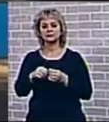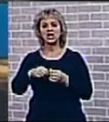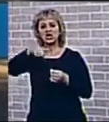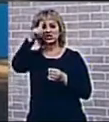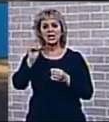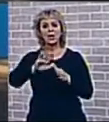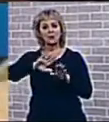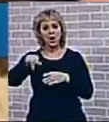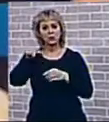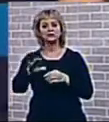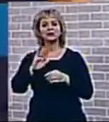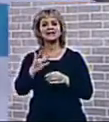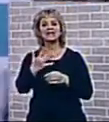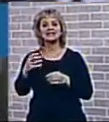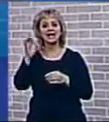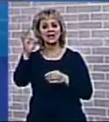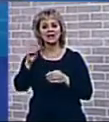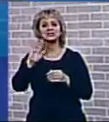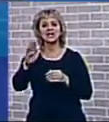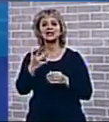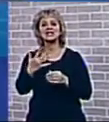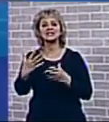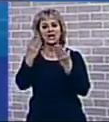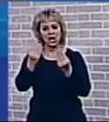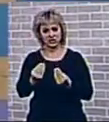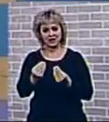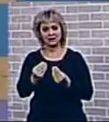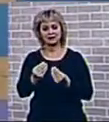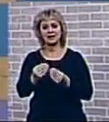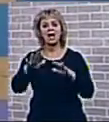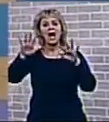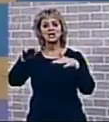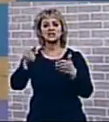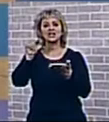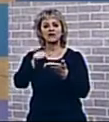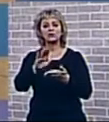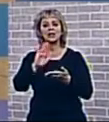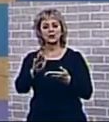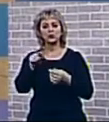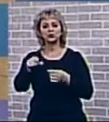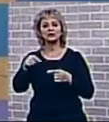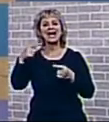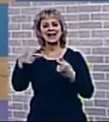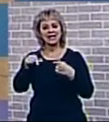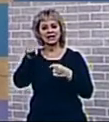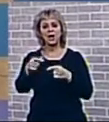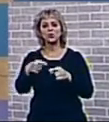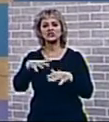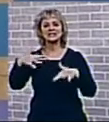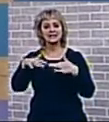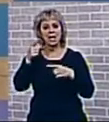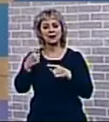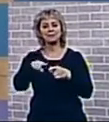Жара спадает, правда, на несколько градусов и на несколько дней. Осадки выпадать будут очень редко и очень